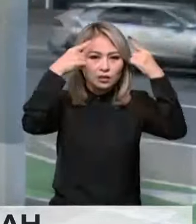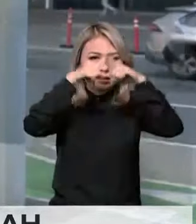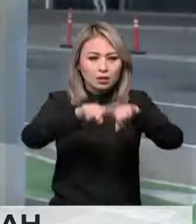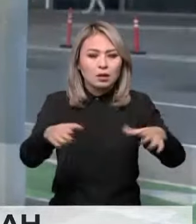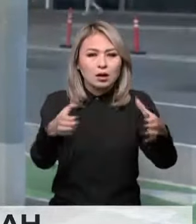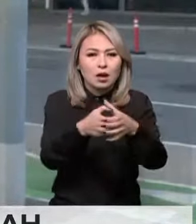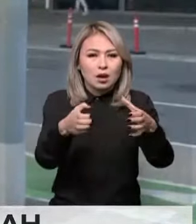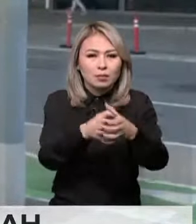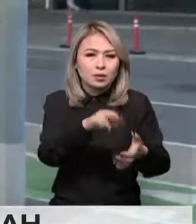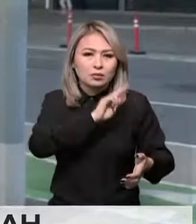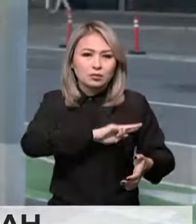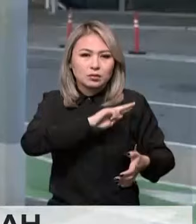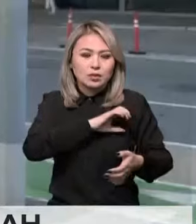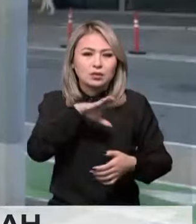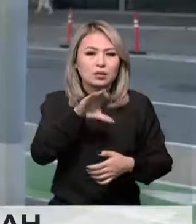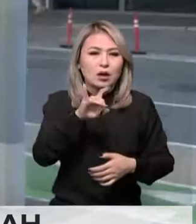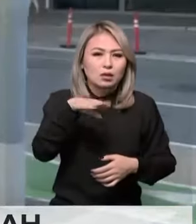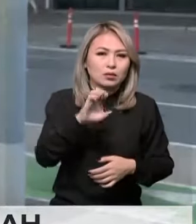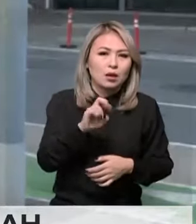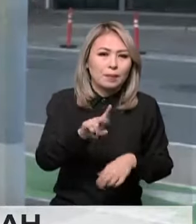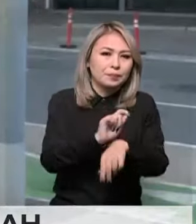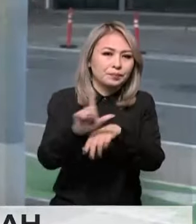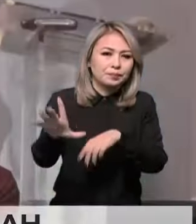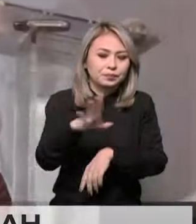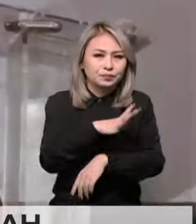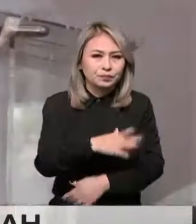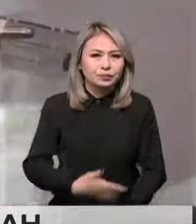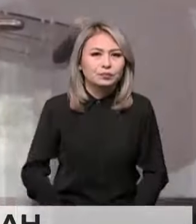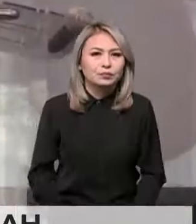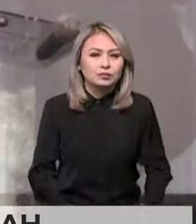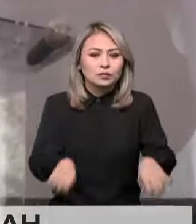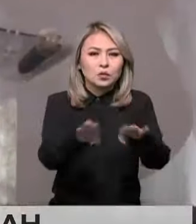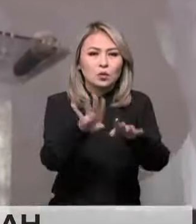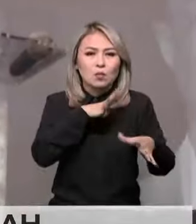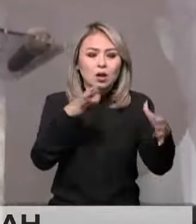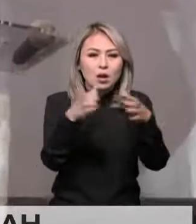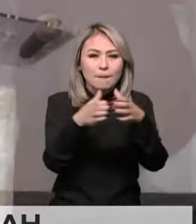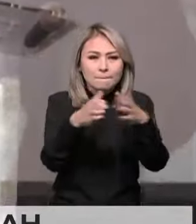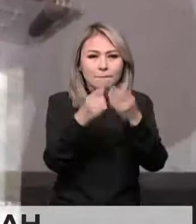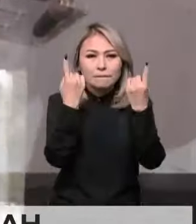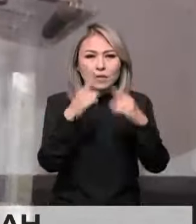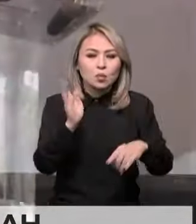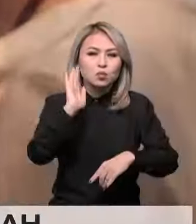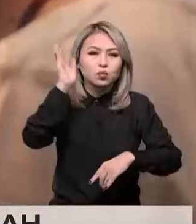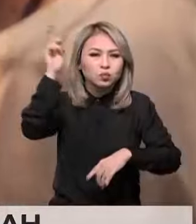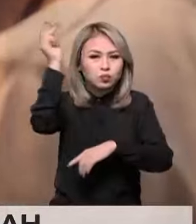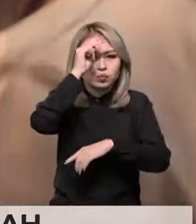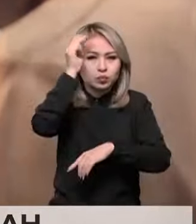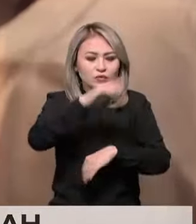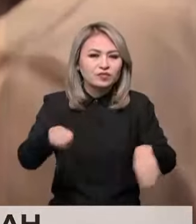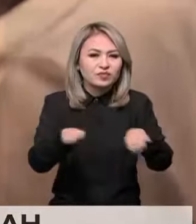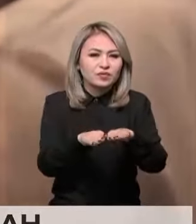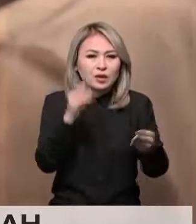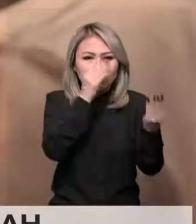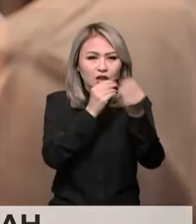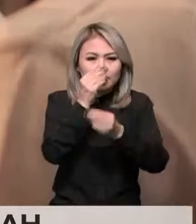компаниялар жұмысын жай стартап ретінде бастағаны белгілі. Курсера компаниясының директоры болашақ білім берудің жасанды